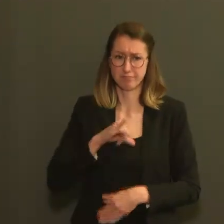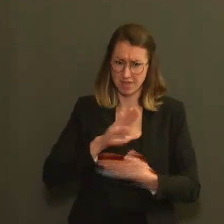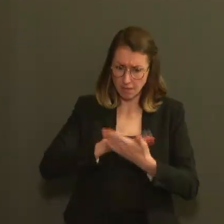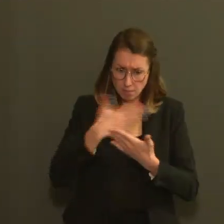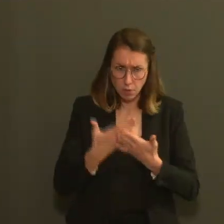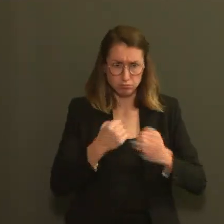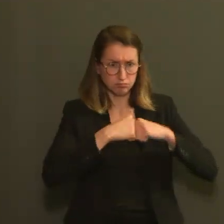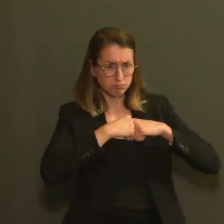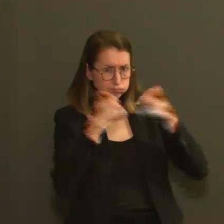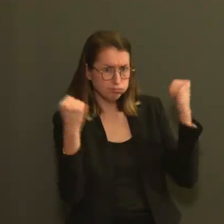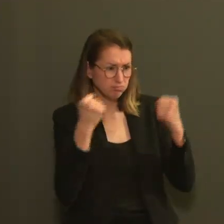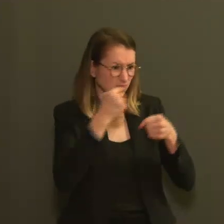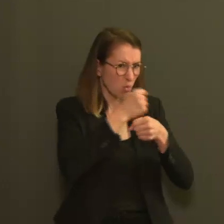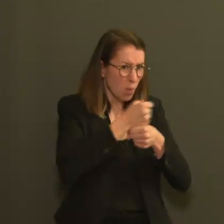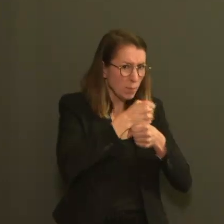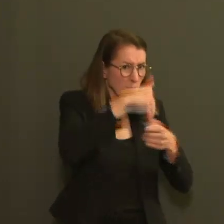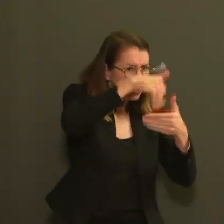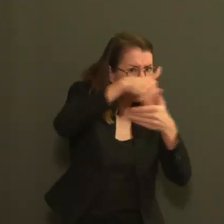discuté.